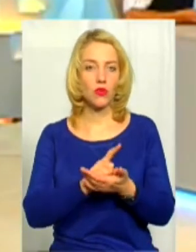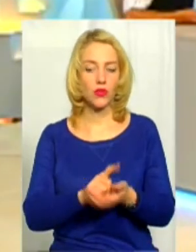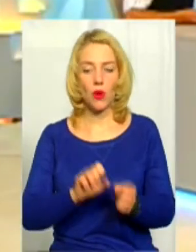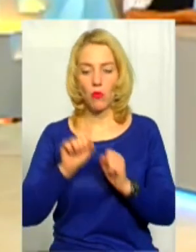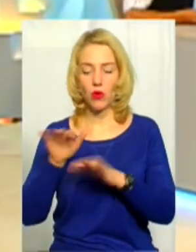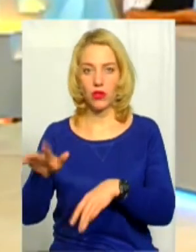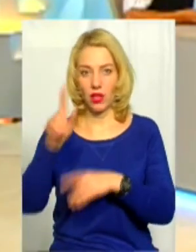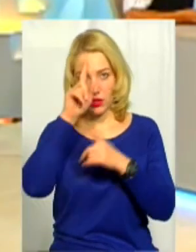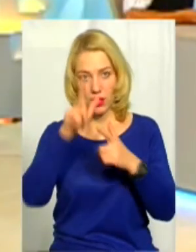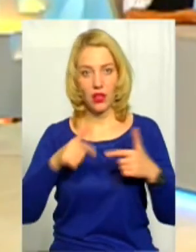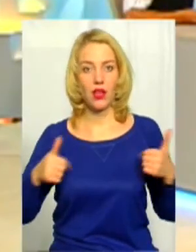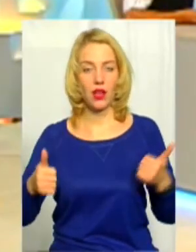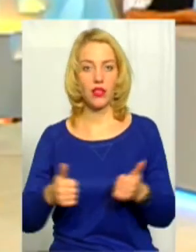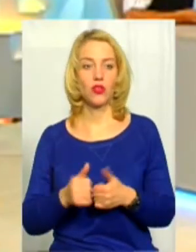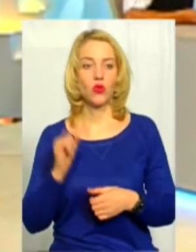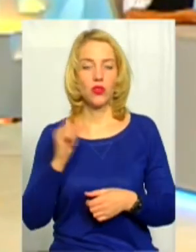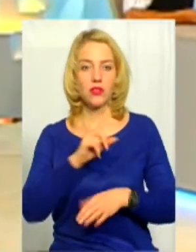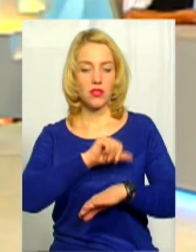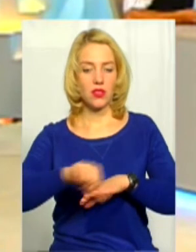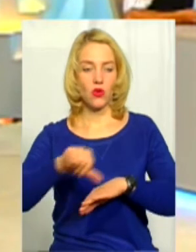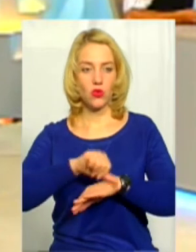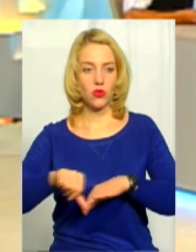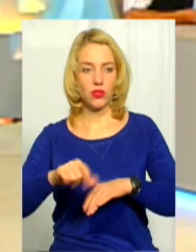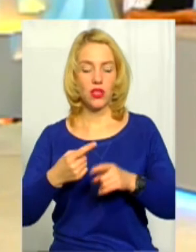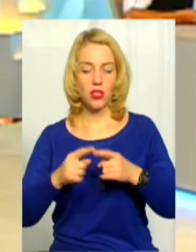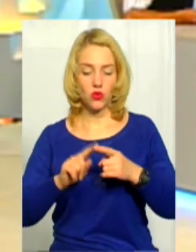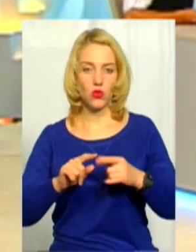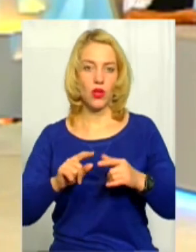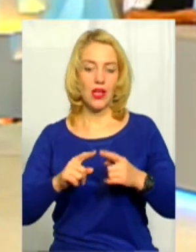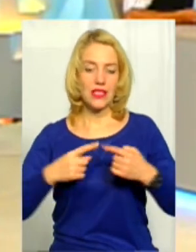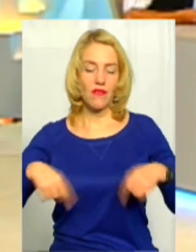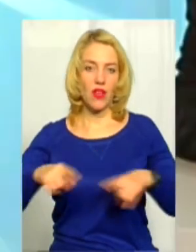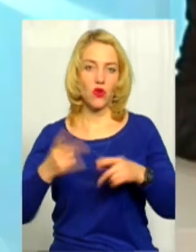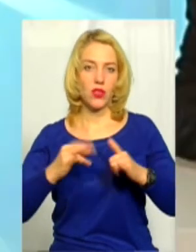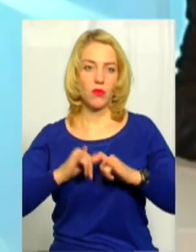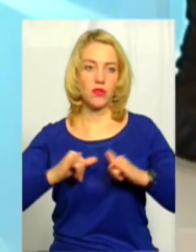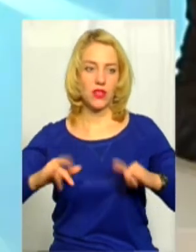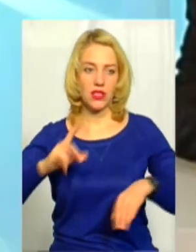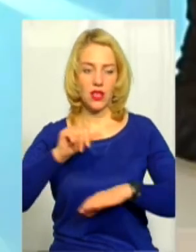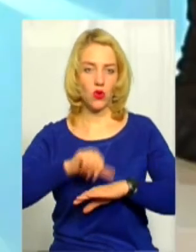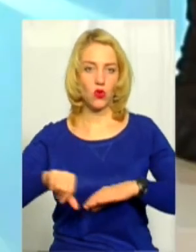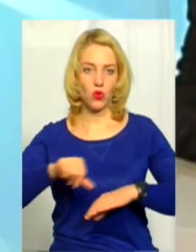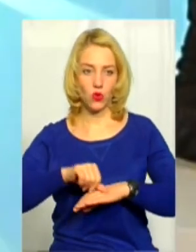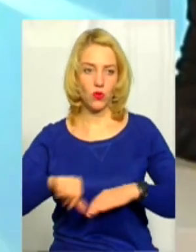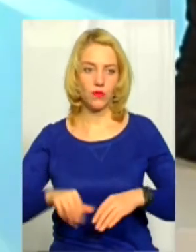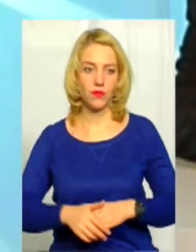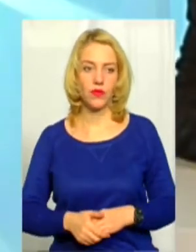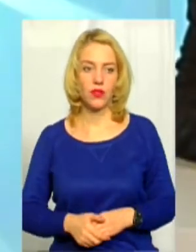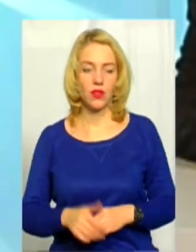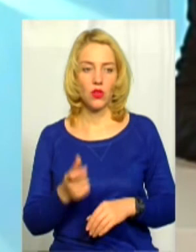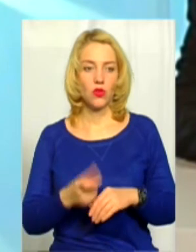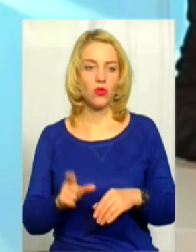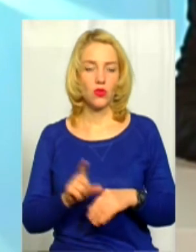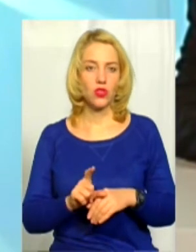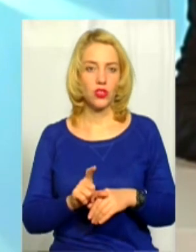і за кордон, розвивати цю сферу за кордоном. Pour problème de coût de fabrication. Дуже дорого,